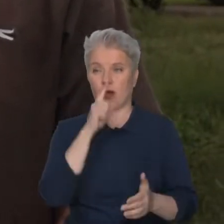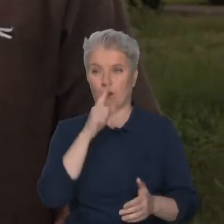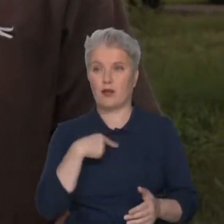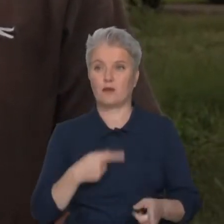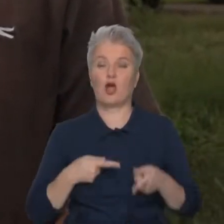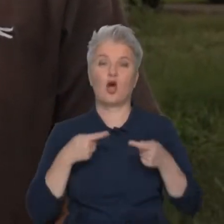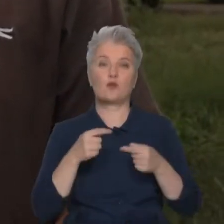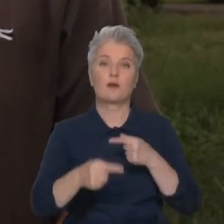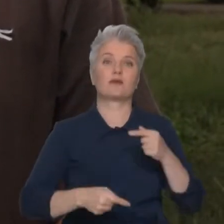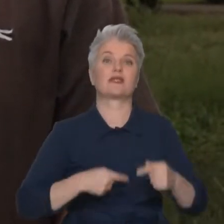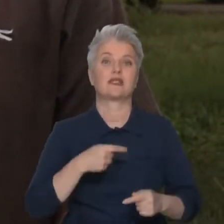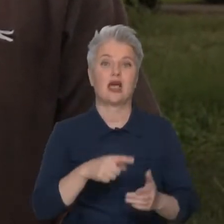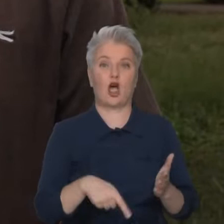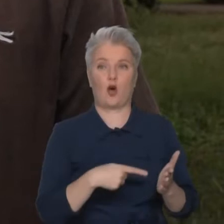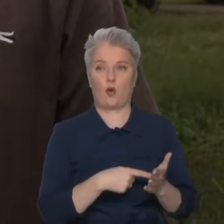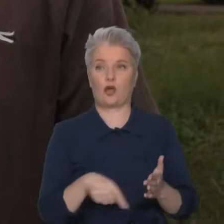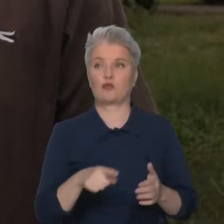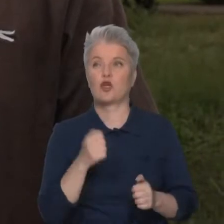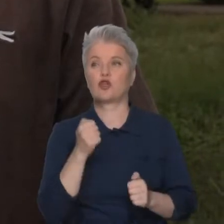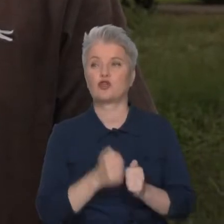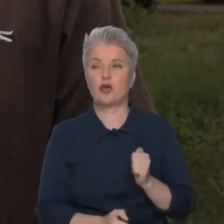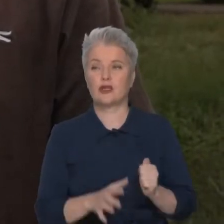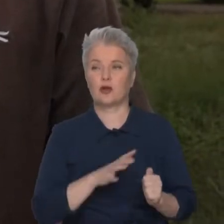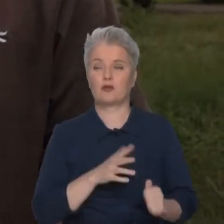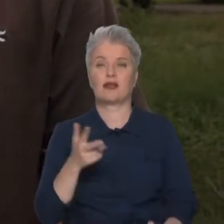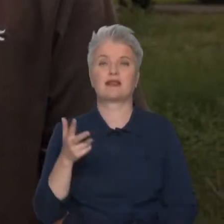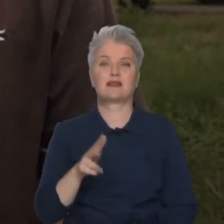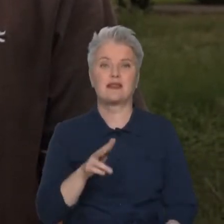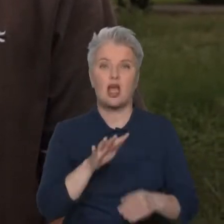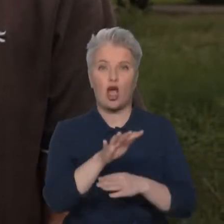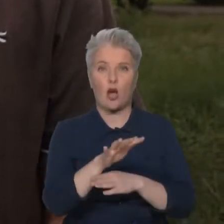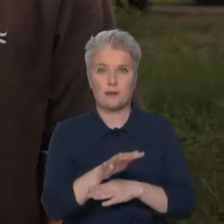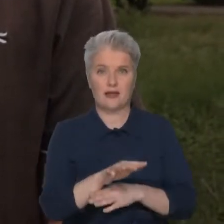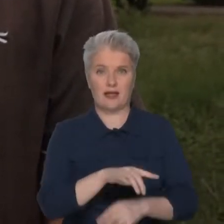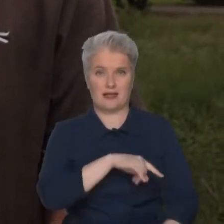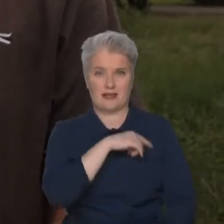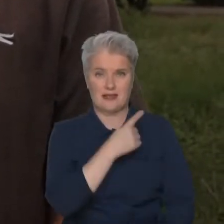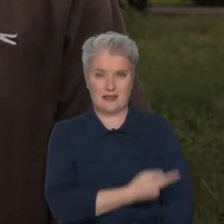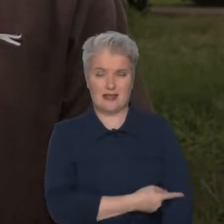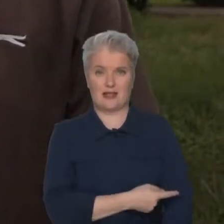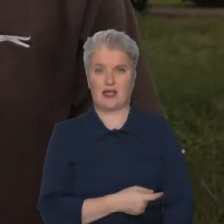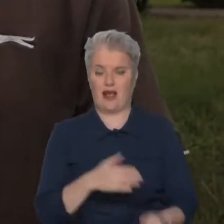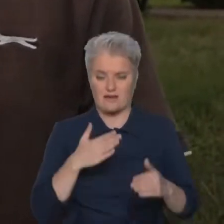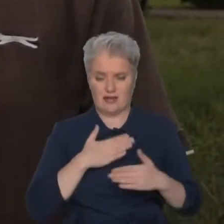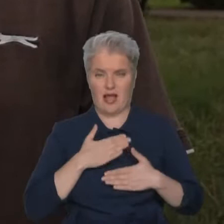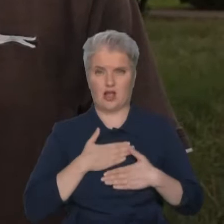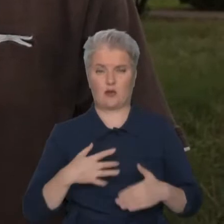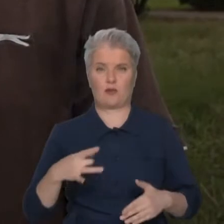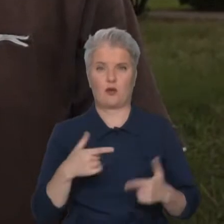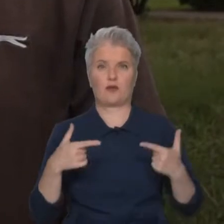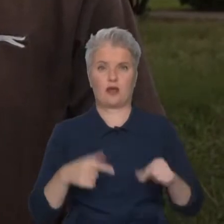город. Тому що дуже часто було 3 обстріли сильних, буквально в нашому районі, в якому